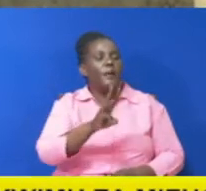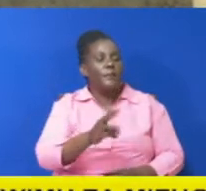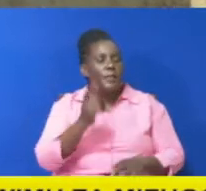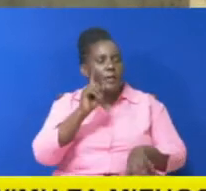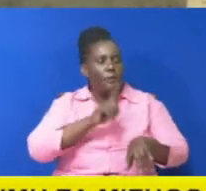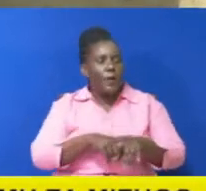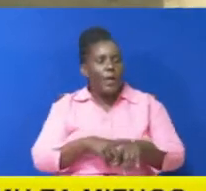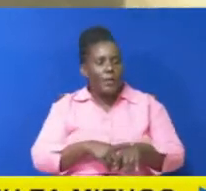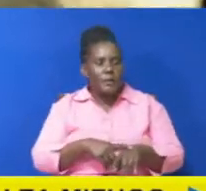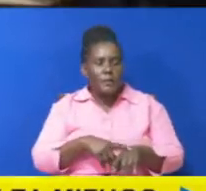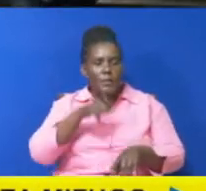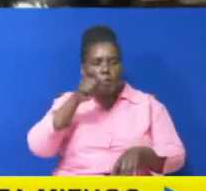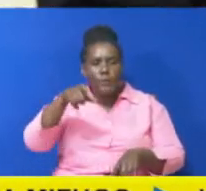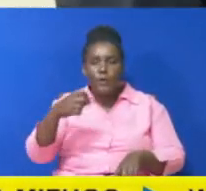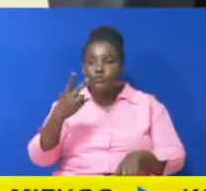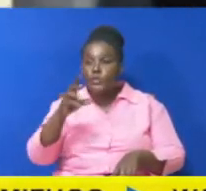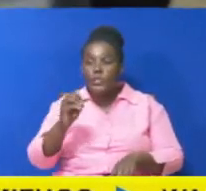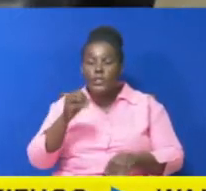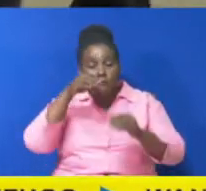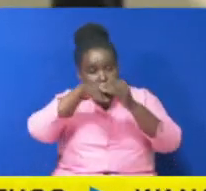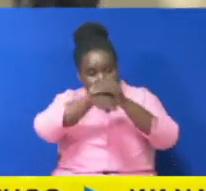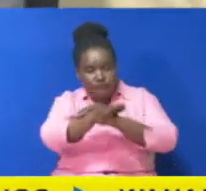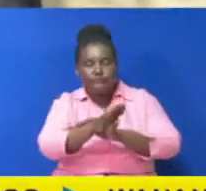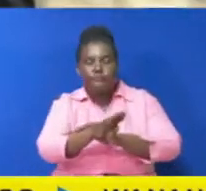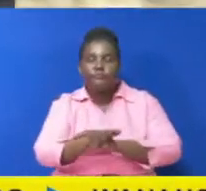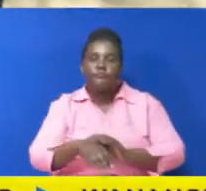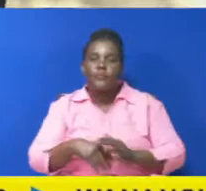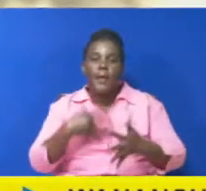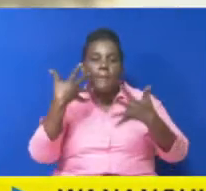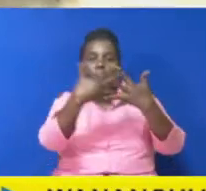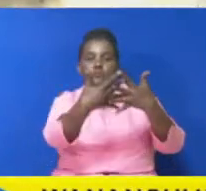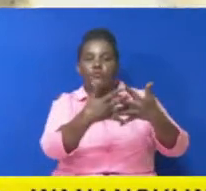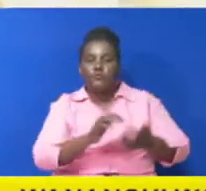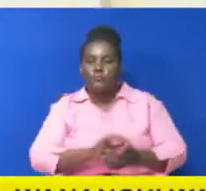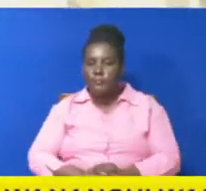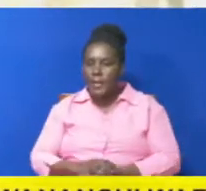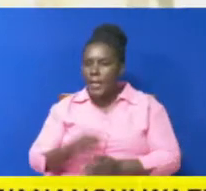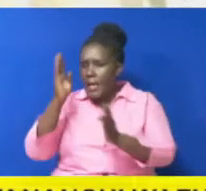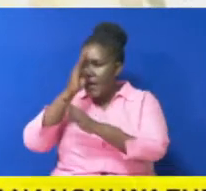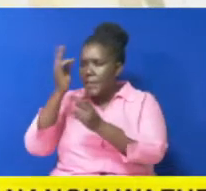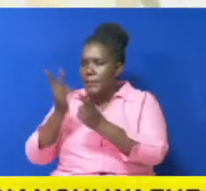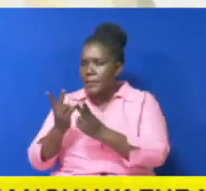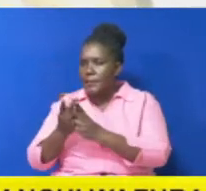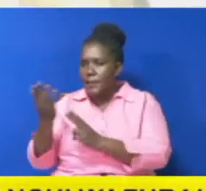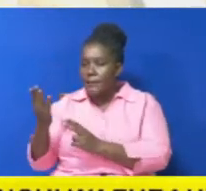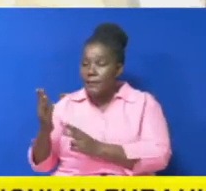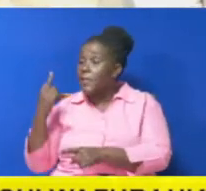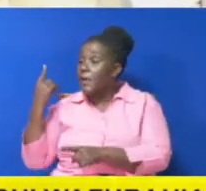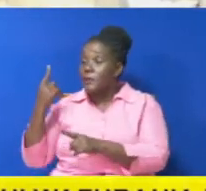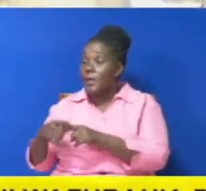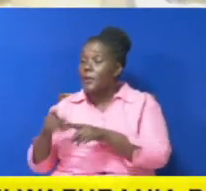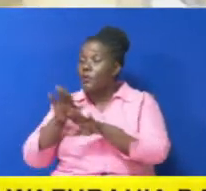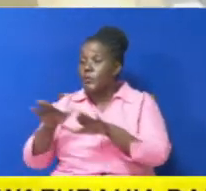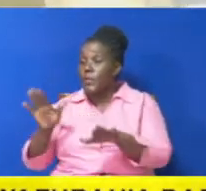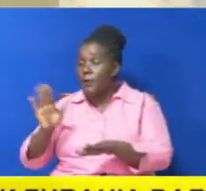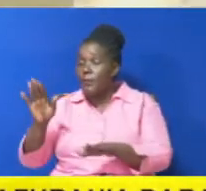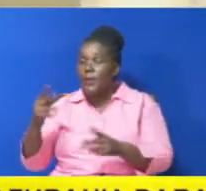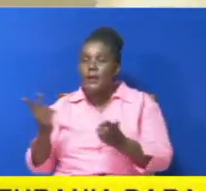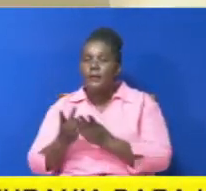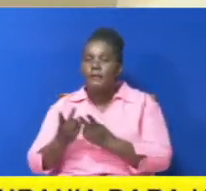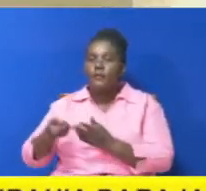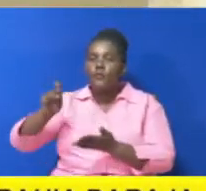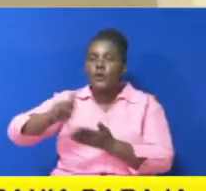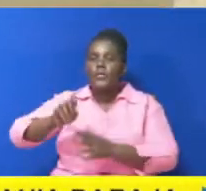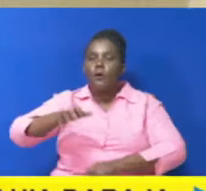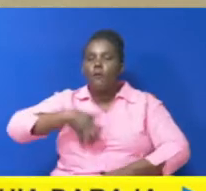Naam, hili ni moja tu ya sali ambalo liko hapa. Hapa wananchi wanasema hali hii inatarisha usalama wao na kuleta hofu kwa wakazi